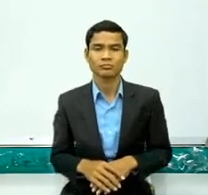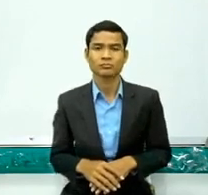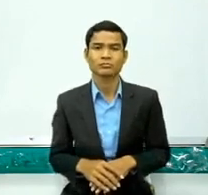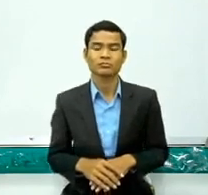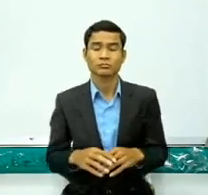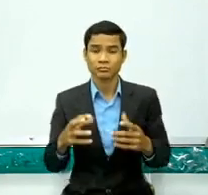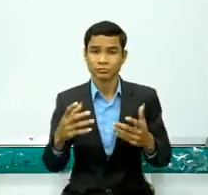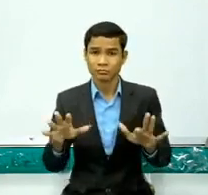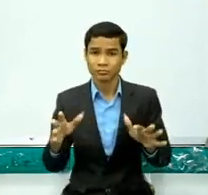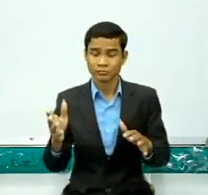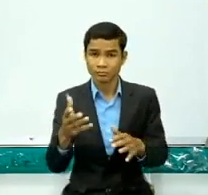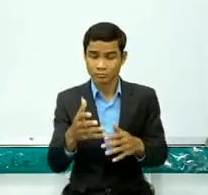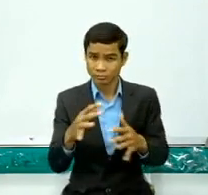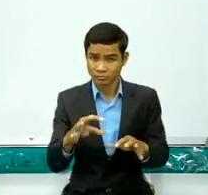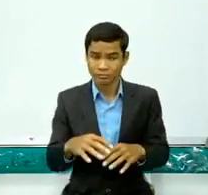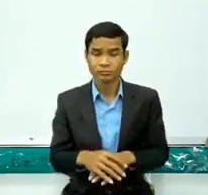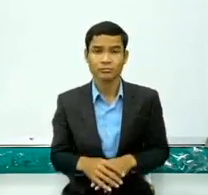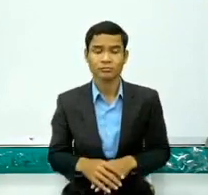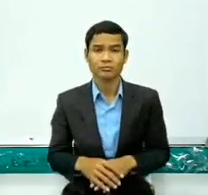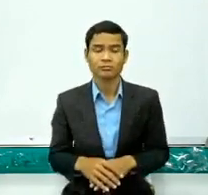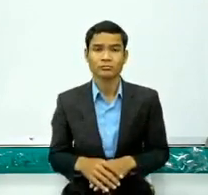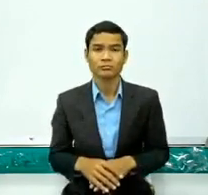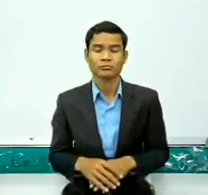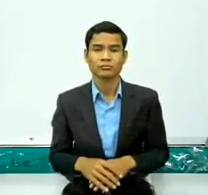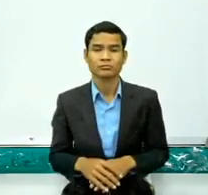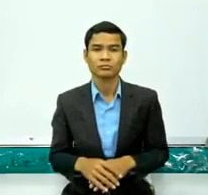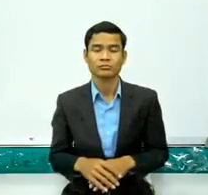ចារួចរាល់ហើយឬនៅកូន